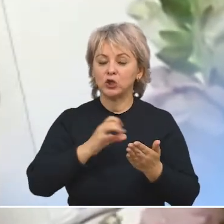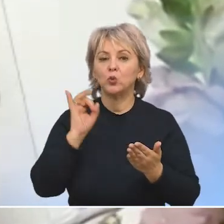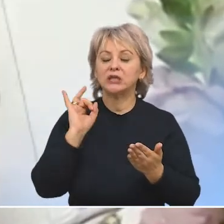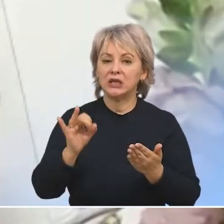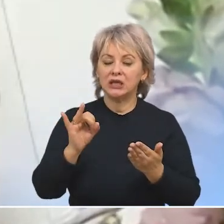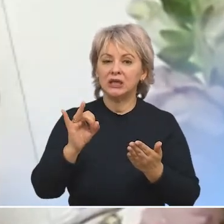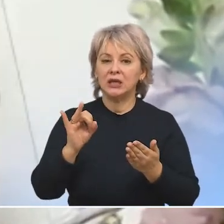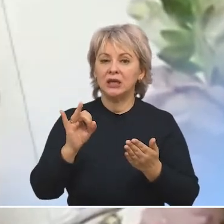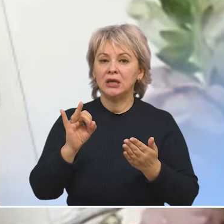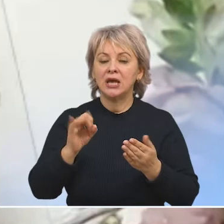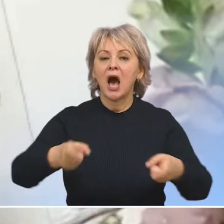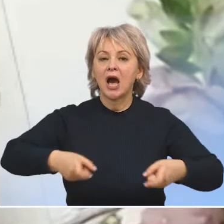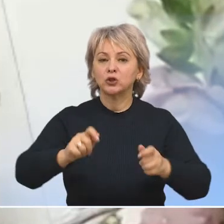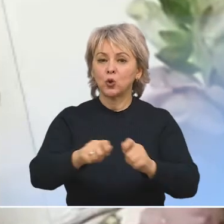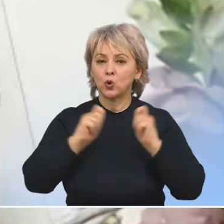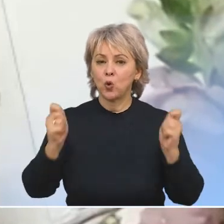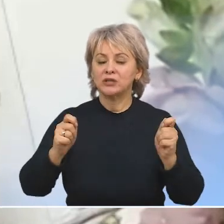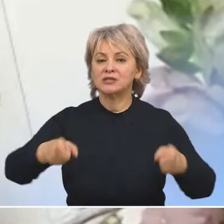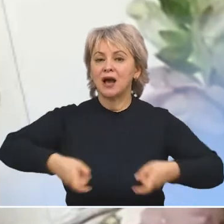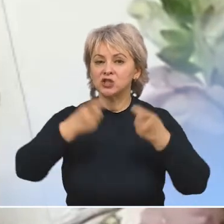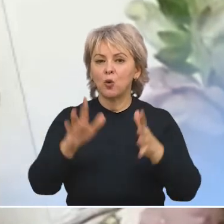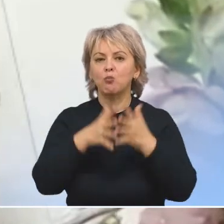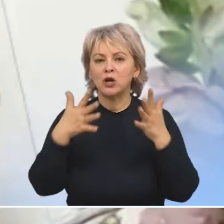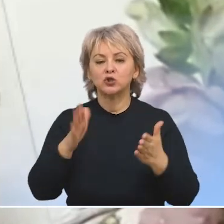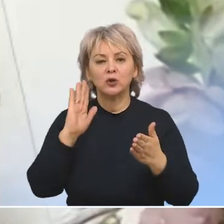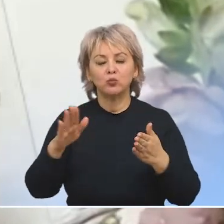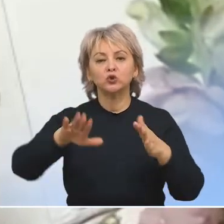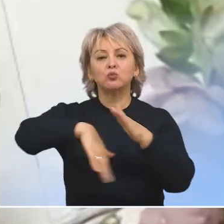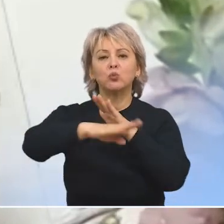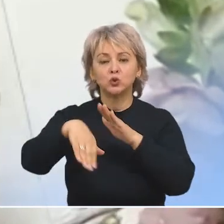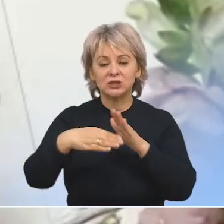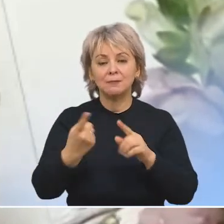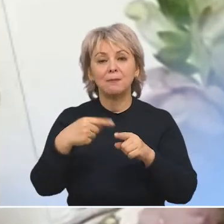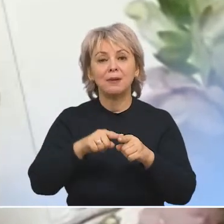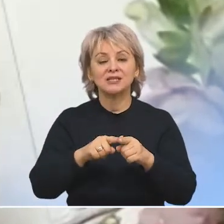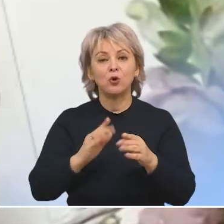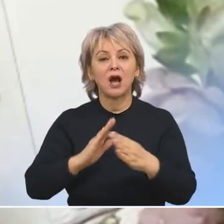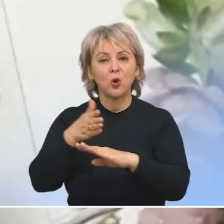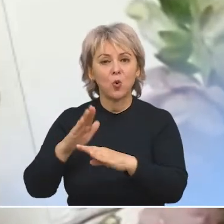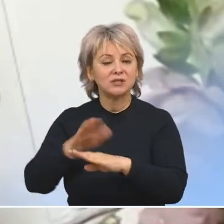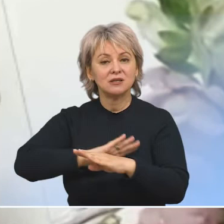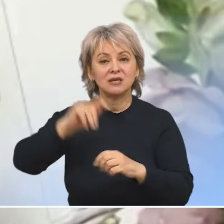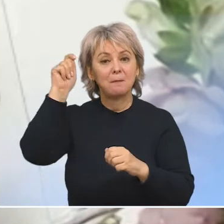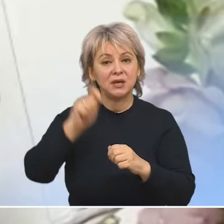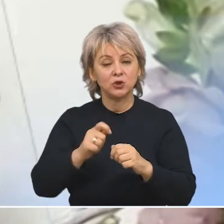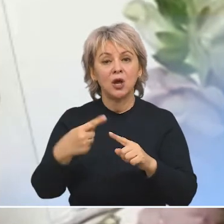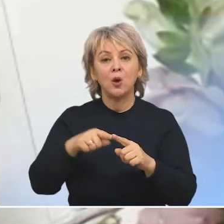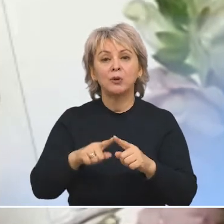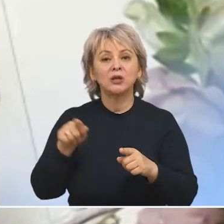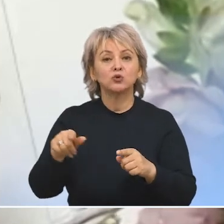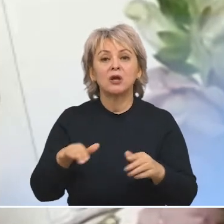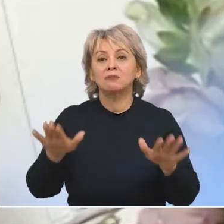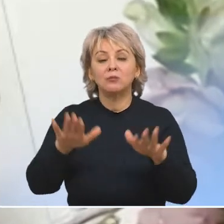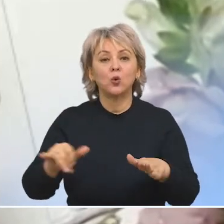и откроются гостиницы, большинство из них будет стоять пустыми, поскольку гости не приедут, потому что